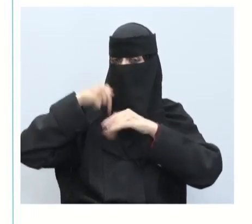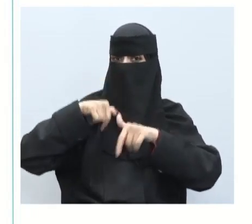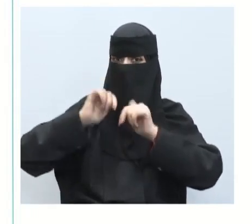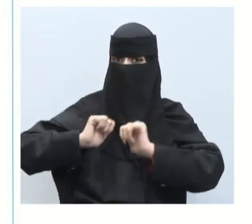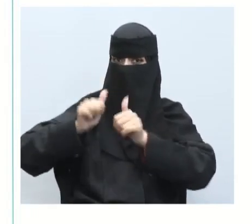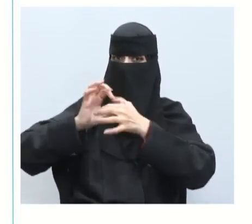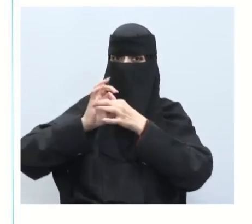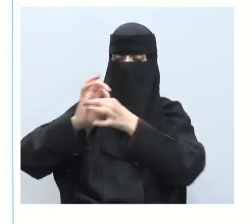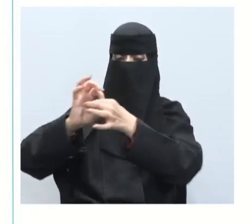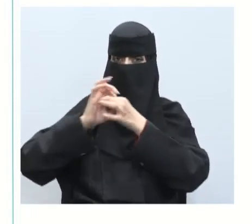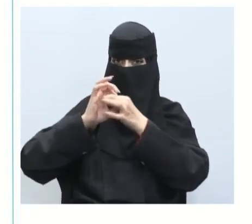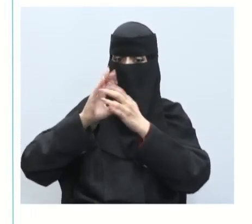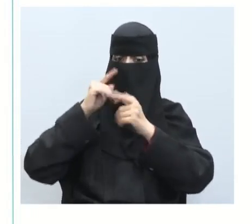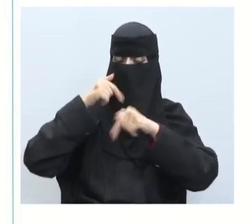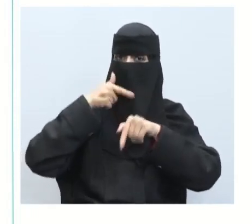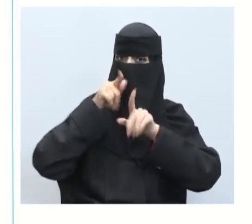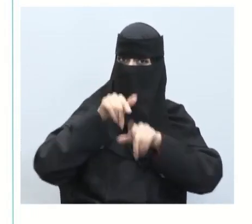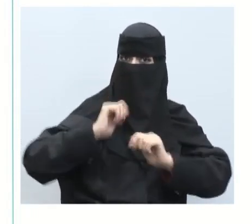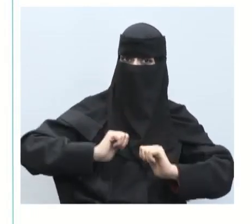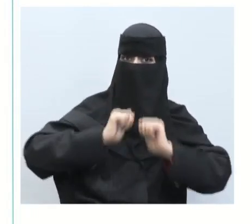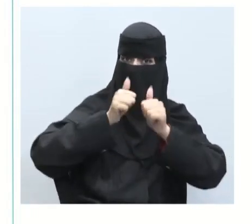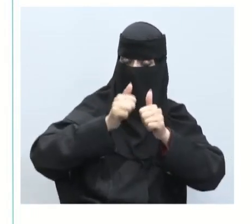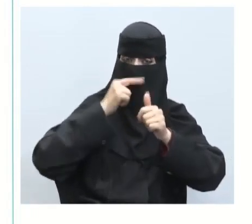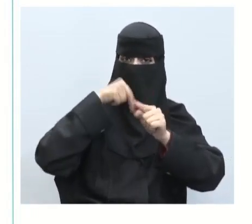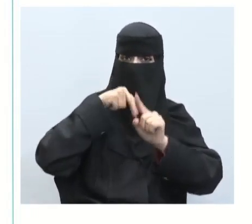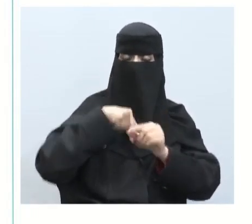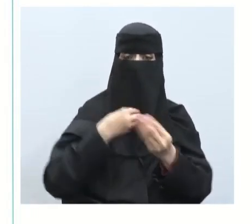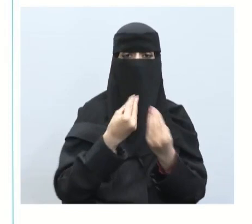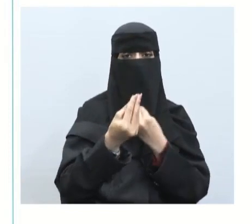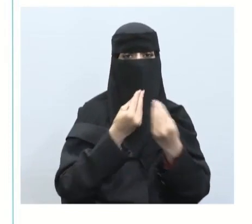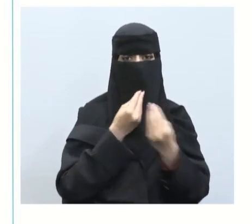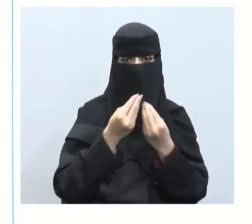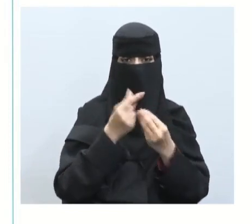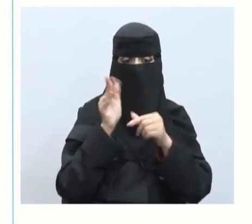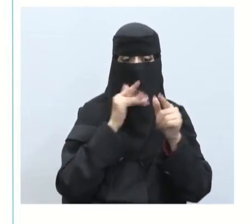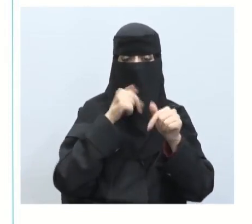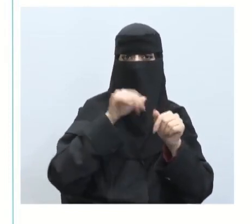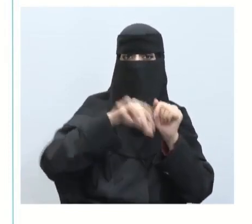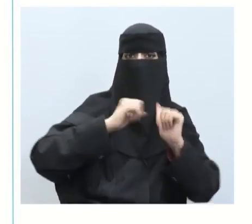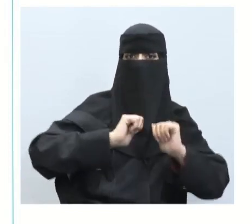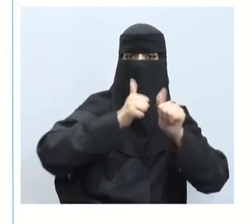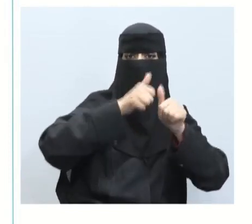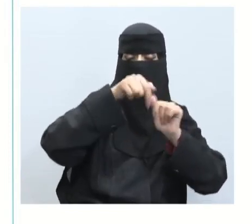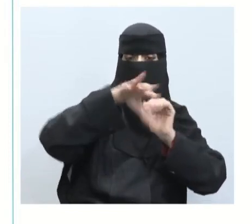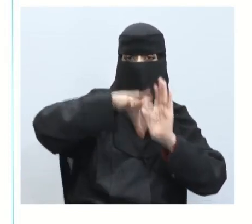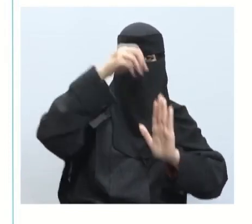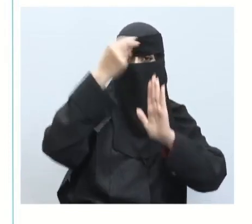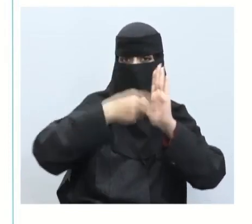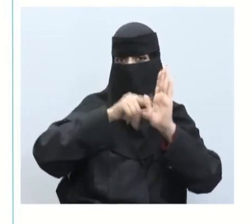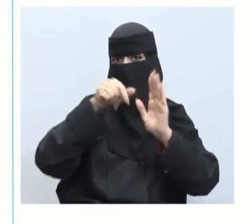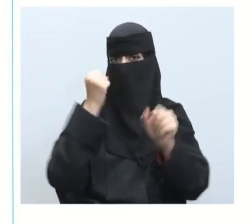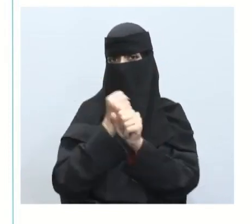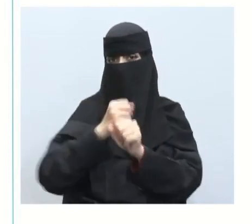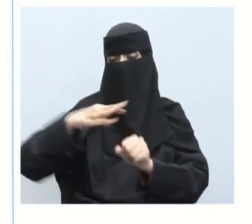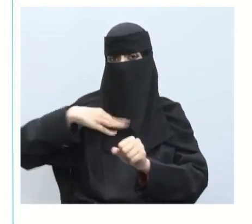الناعمه ولديه بناء او بناه العلاقات وصناع القرار اذا هذا هو دور المدير وبالتالي